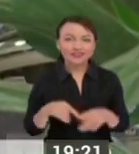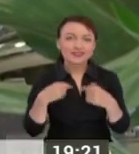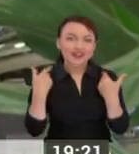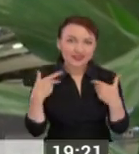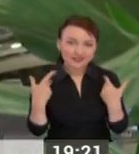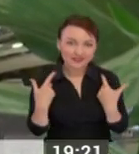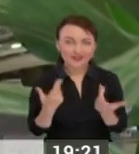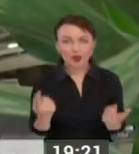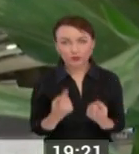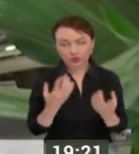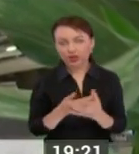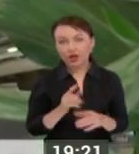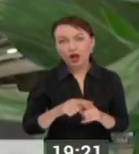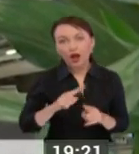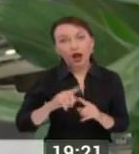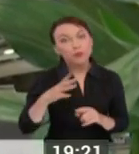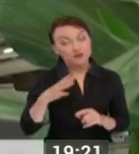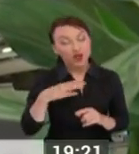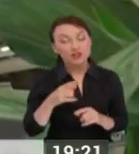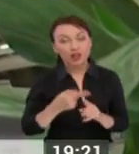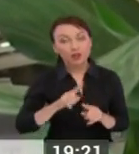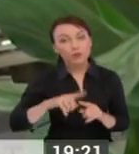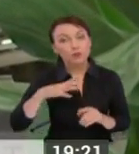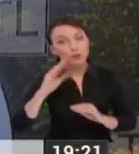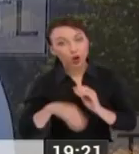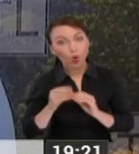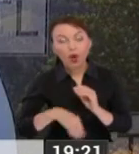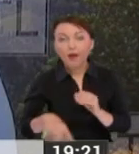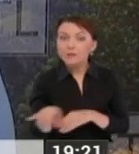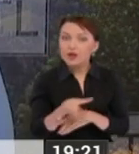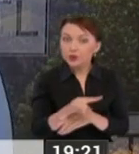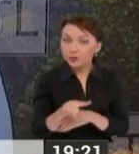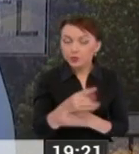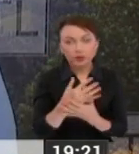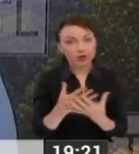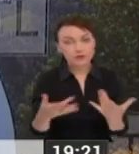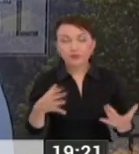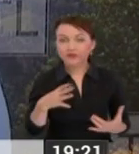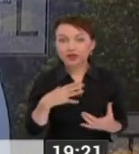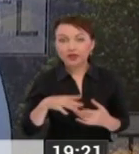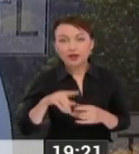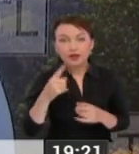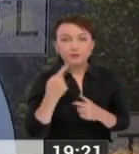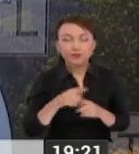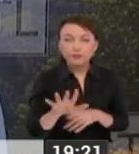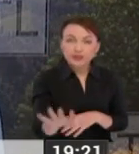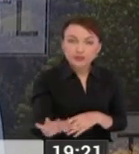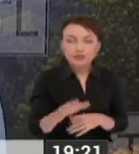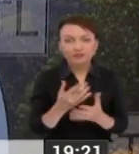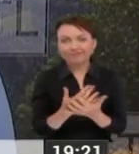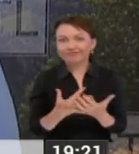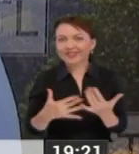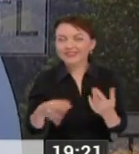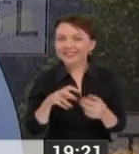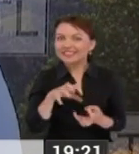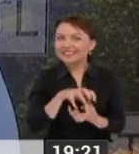за мікроусмішкою приховують брехню та цілий мікс емоцій, кажуть фізіогномісти. Від презирства та щирення до усмішки на всі